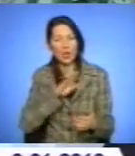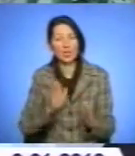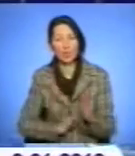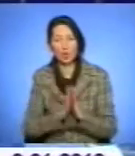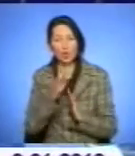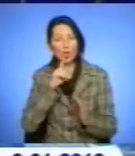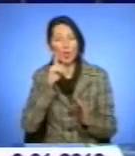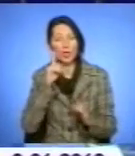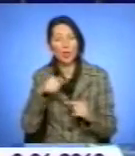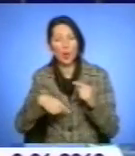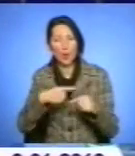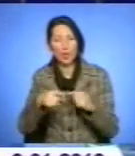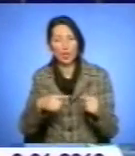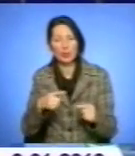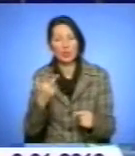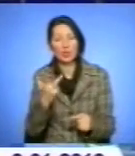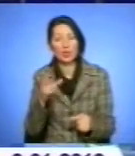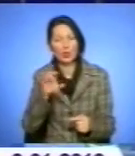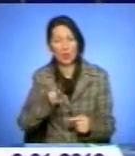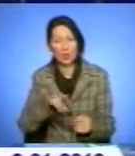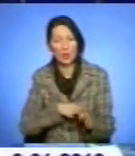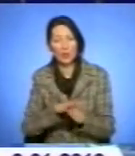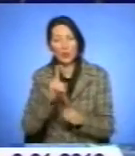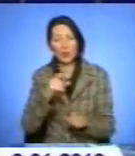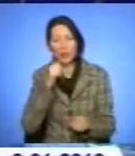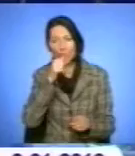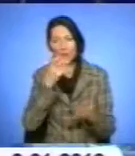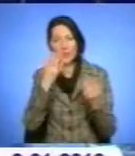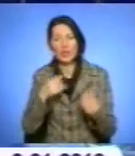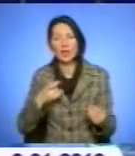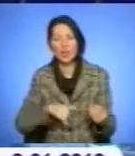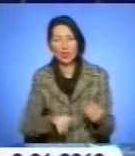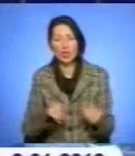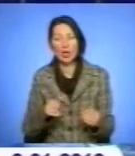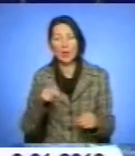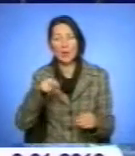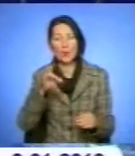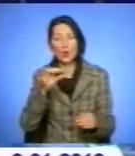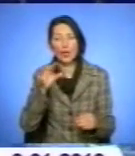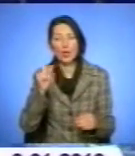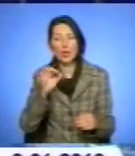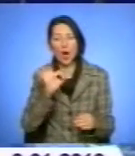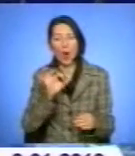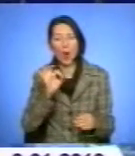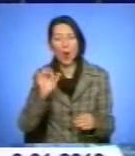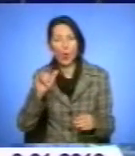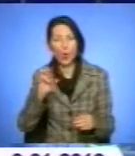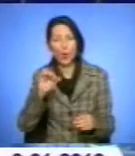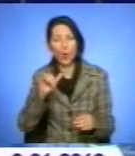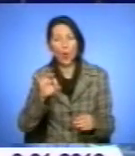покоління. 3 січня виповнюється 100 років від дня народження провідника діяча ООН УПА Омеляна